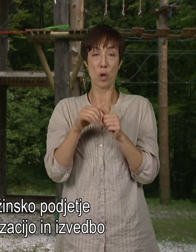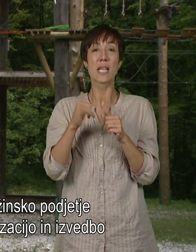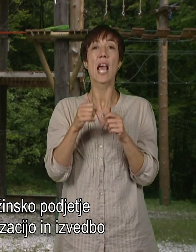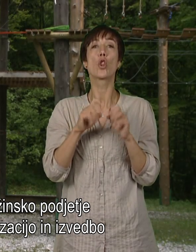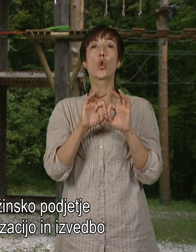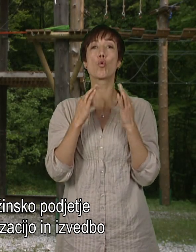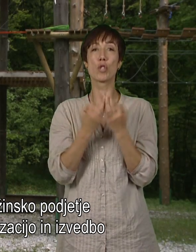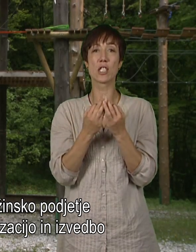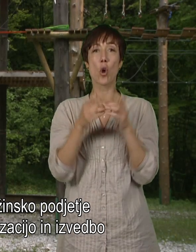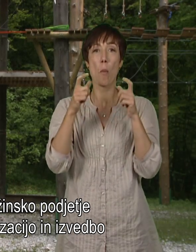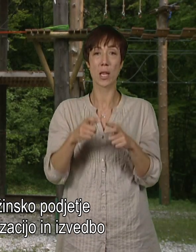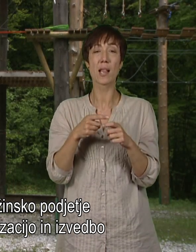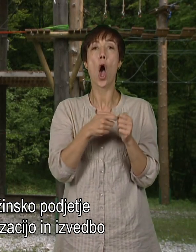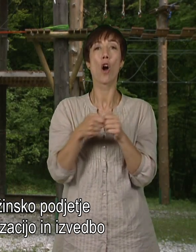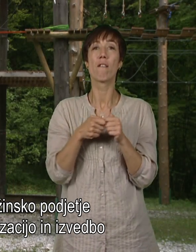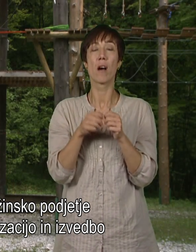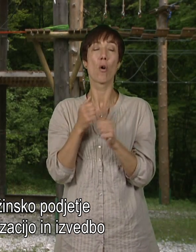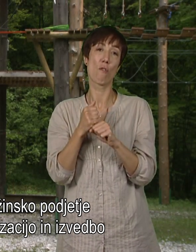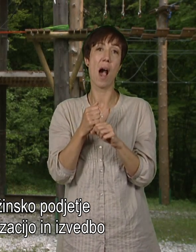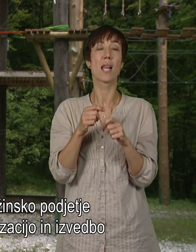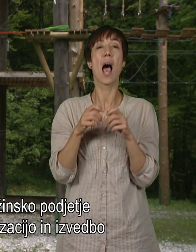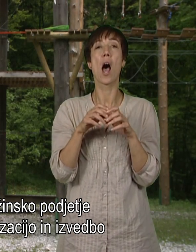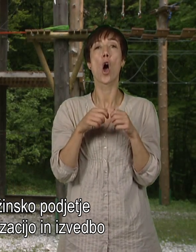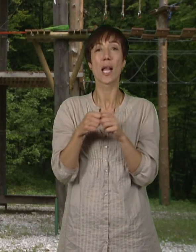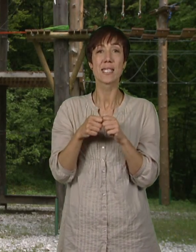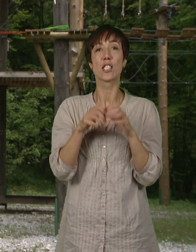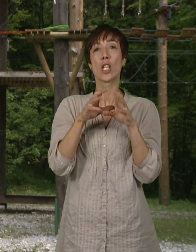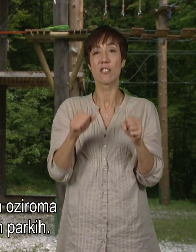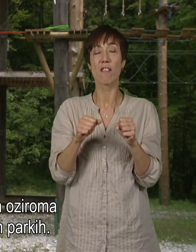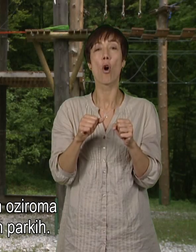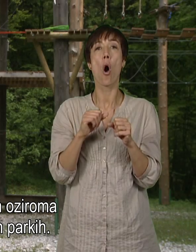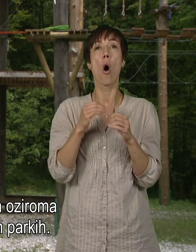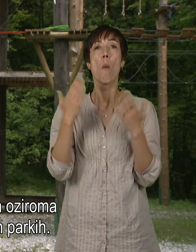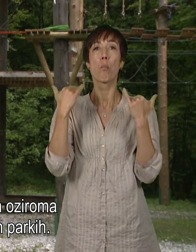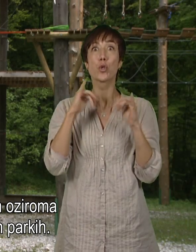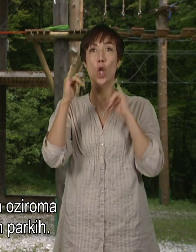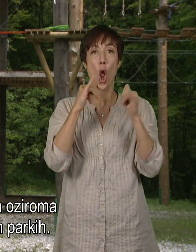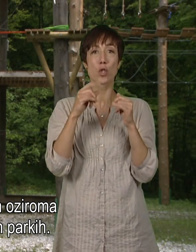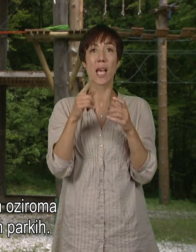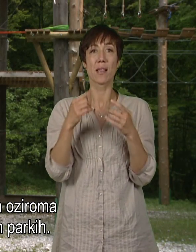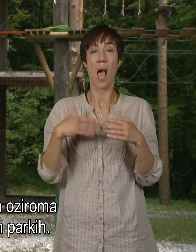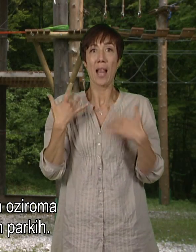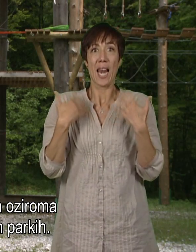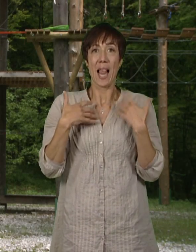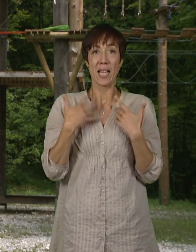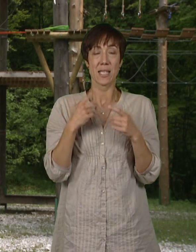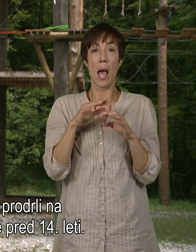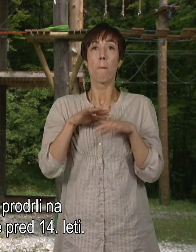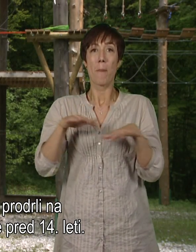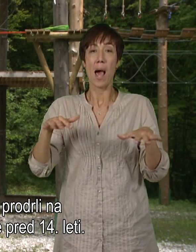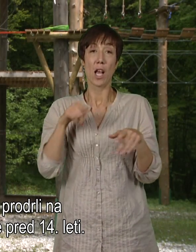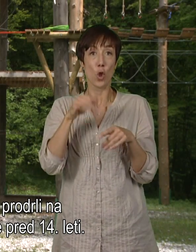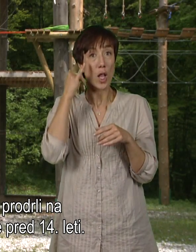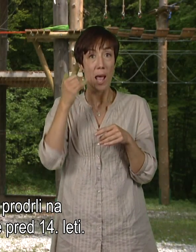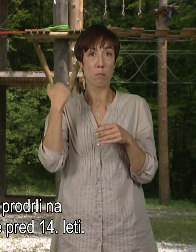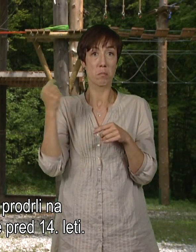Koren Sport je družinsko podjetje in se ukvarja z organizacijo in izvedbo v pustolovskih oziroma adrenalinskih parkih. S to idejo